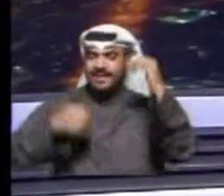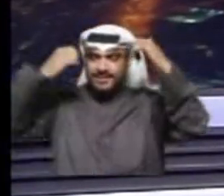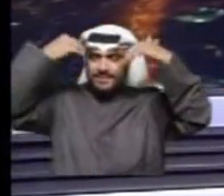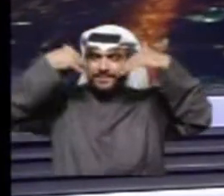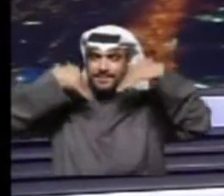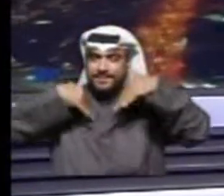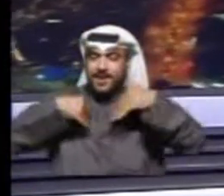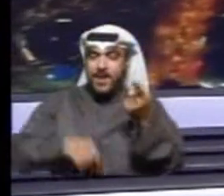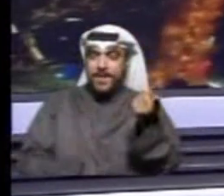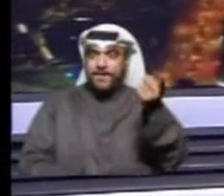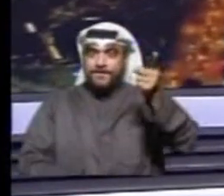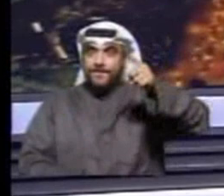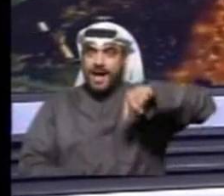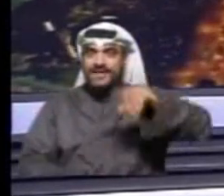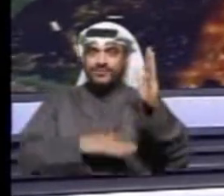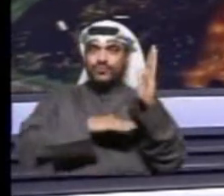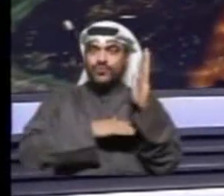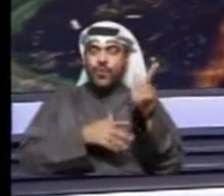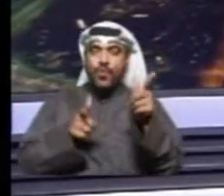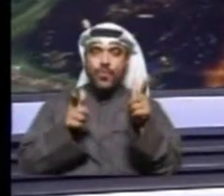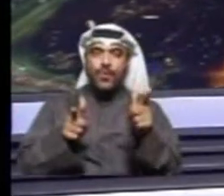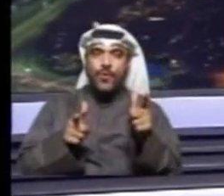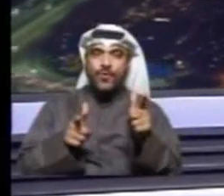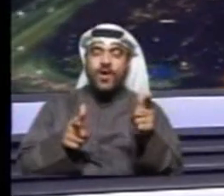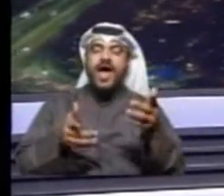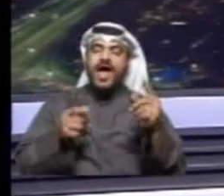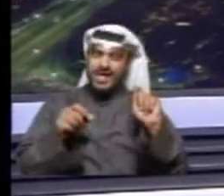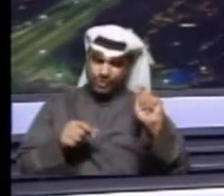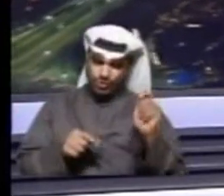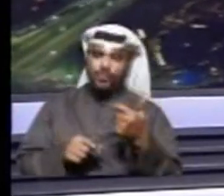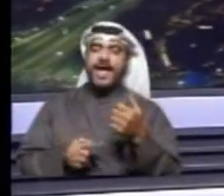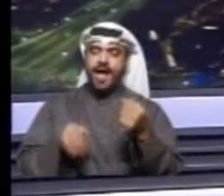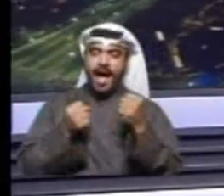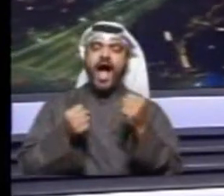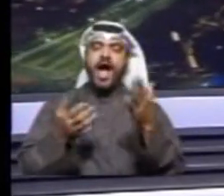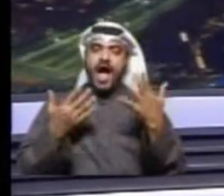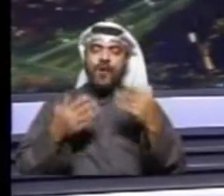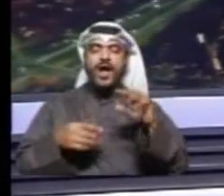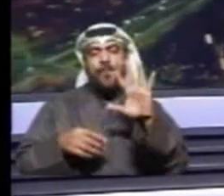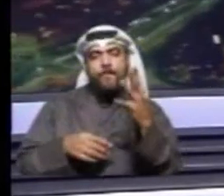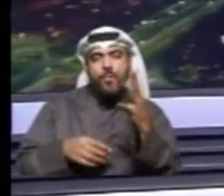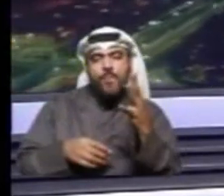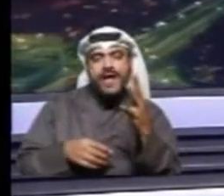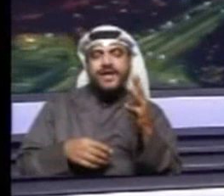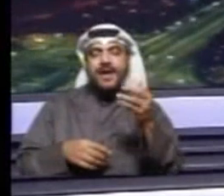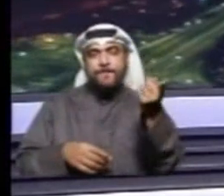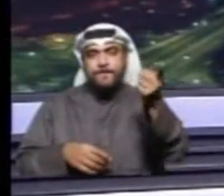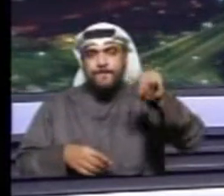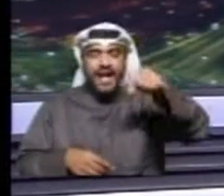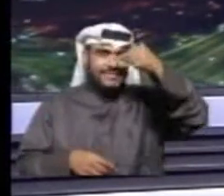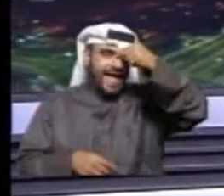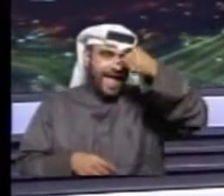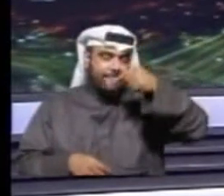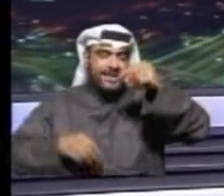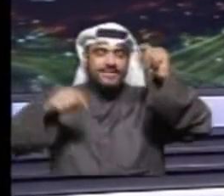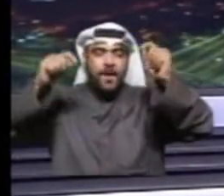نهار يوم الغد، باكر بإذن الله راح يقلب الهواء إلى شمال غربي، وأيضا راح يكون نشط بين الحين والآخر. في فرص لأمطار خفيفة متفرقة على بعض المناطق، قد تكون